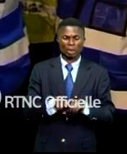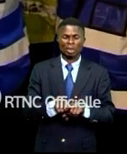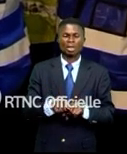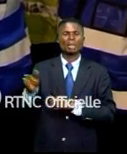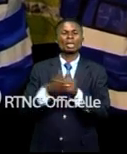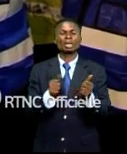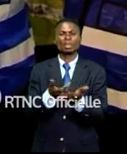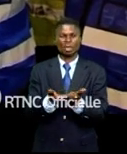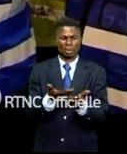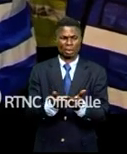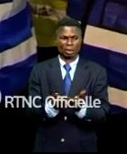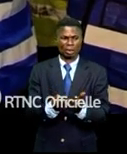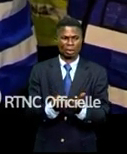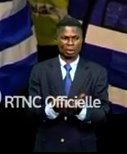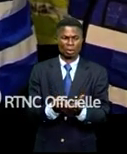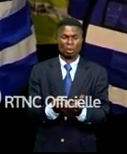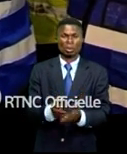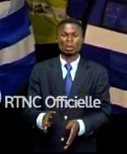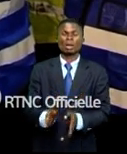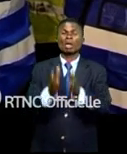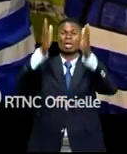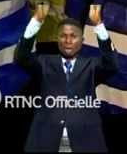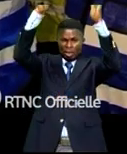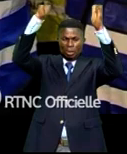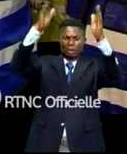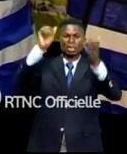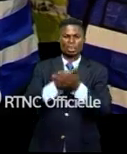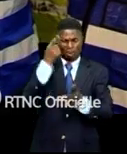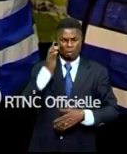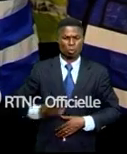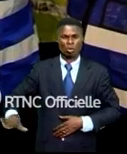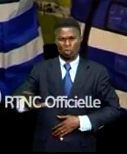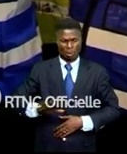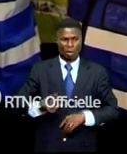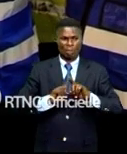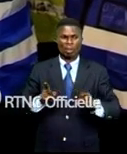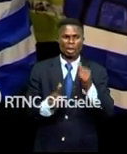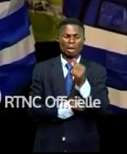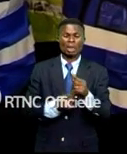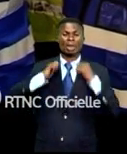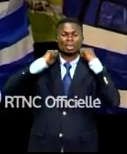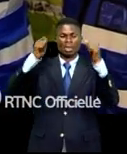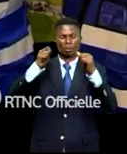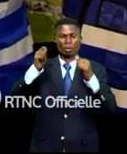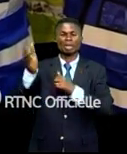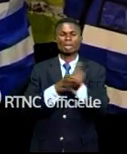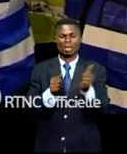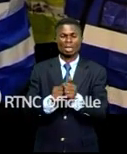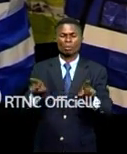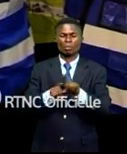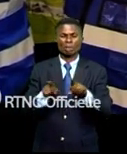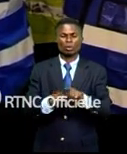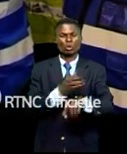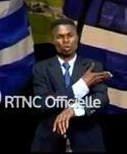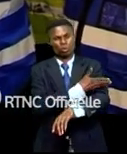que les lignes, les pylônes appartiennent au pays sous la gestion de la SNEL, bien sûr. Les vandaliser, c'est remettre encore la SNEL à la